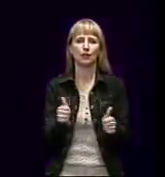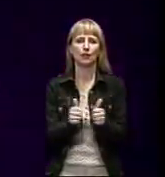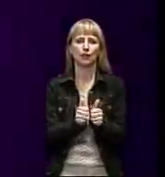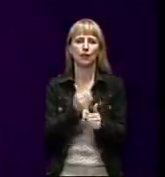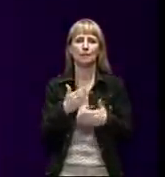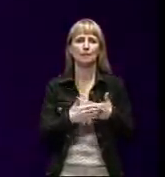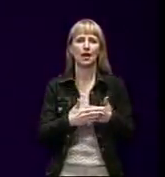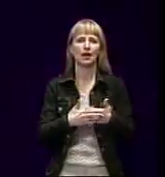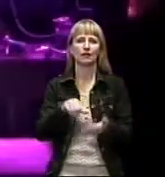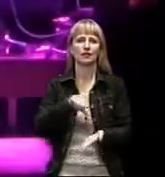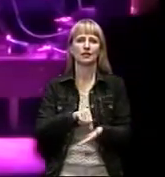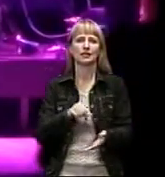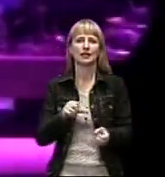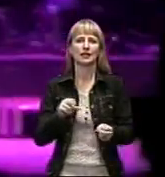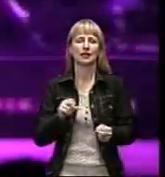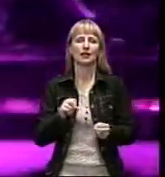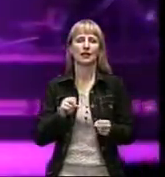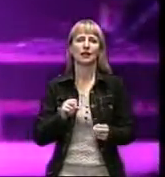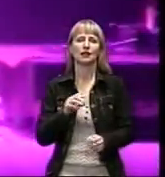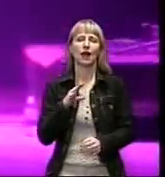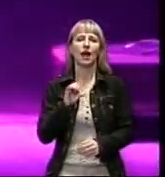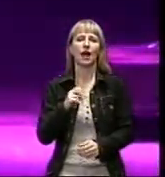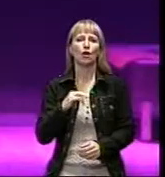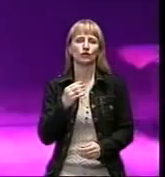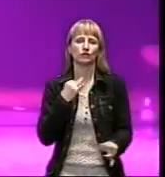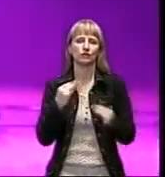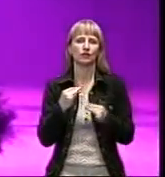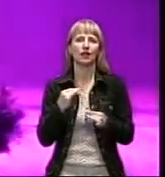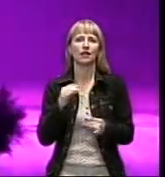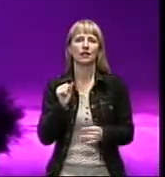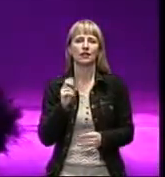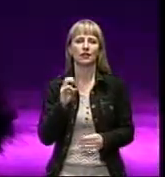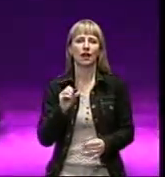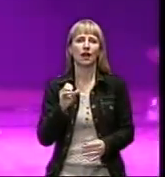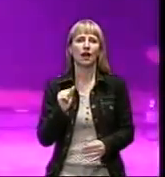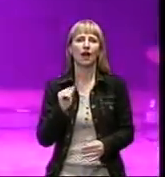Перед концертом зірка поспілкувалась із прихильниками на автограф-сесії.